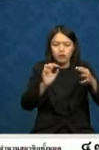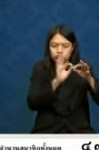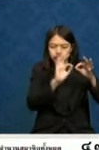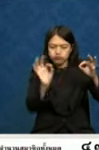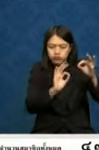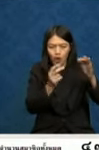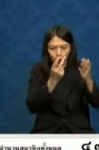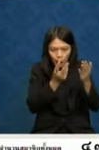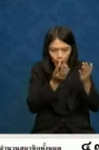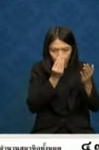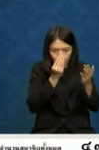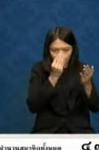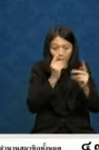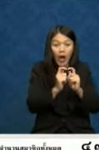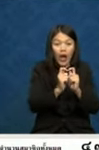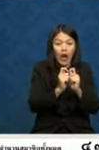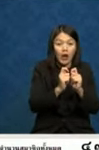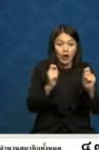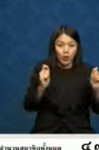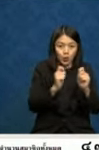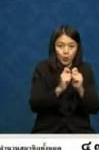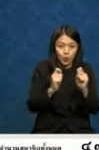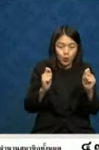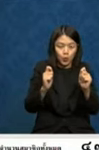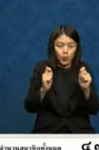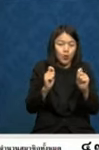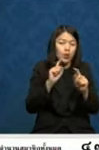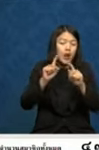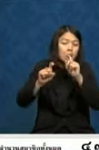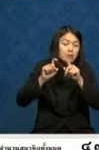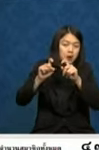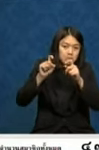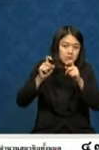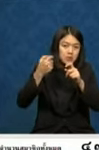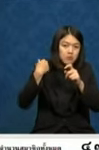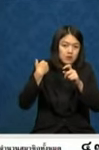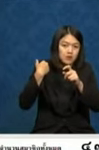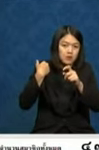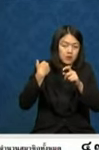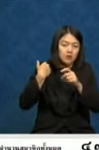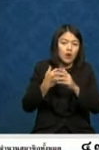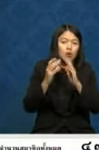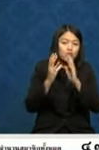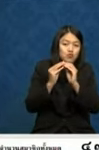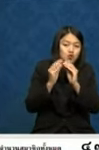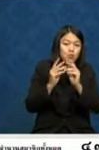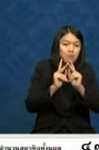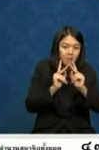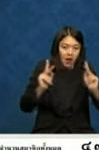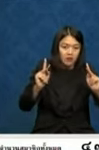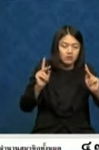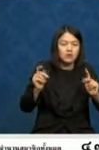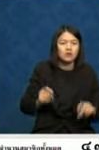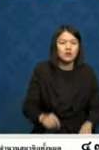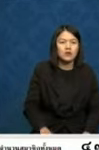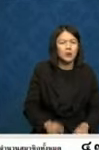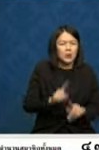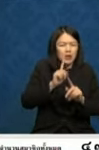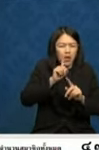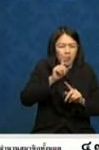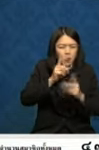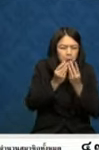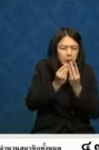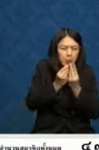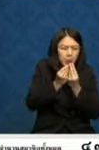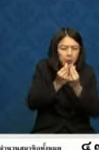ะครับในชั้นของอนุกรรมาธิการและมีการสอบถามในชั้นของการประชุมกรรมาธิการค่อนข้างละเอียดน